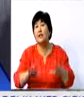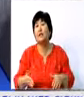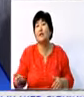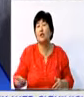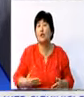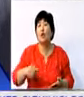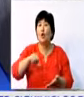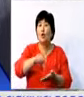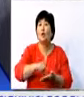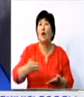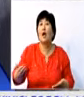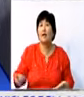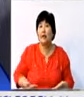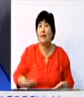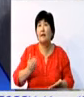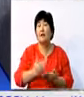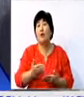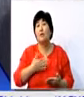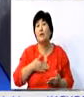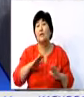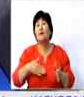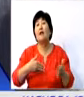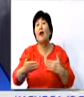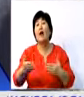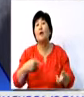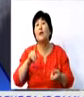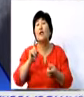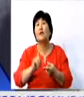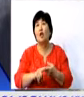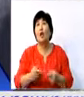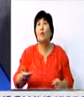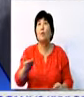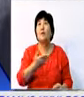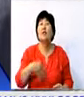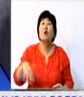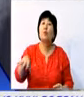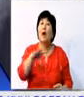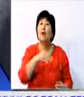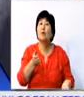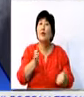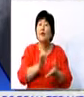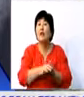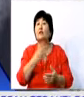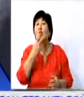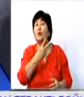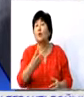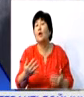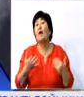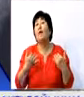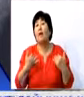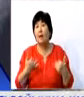кейін біздің жерлікті қарым қатынасқа байланысты біз барлығымен танысып көріп, қазір